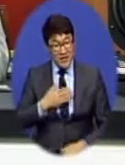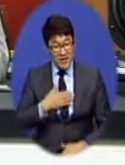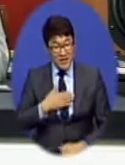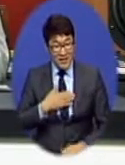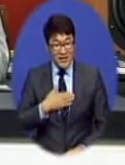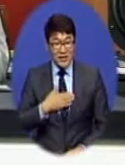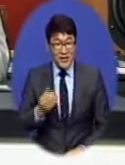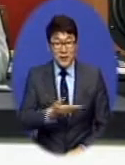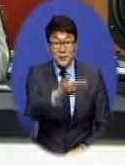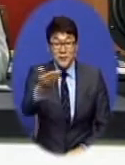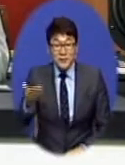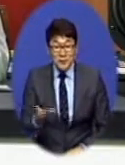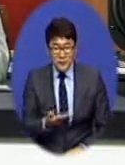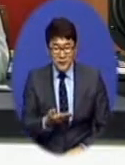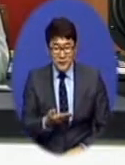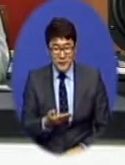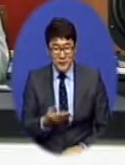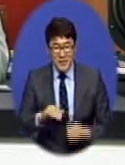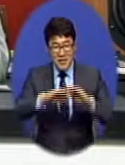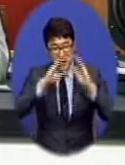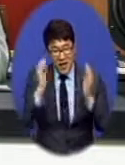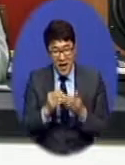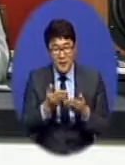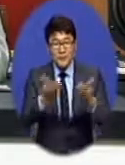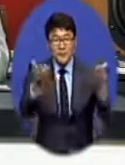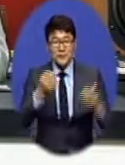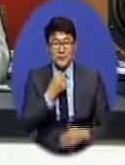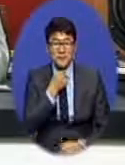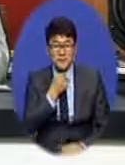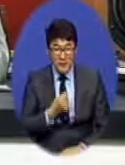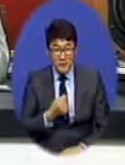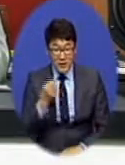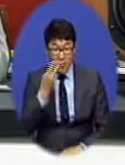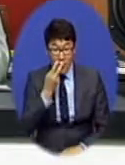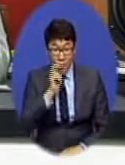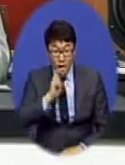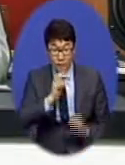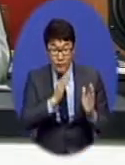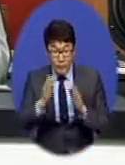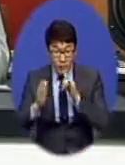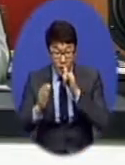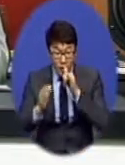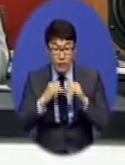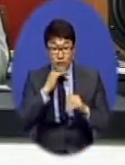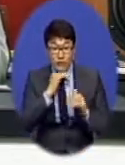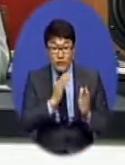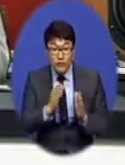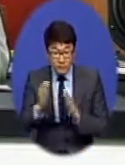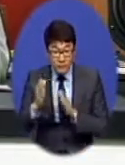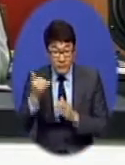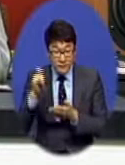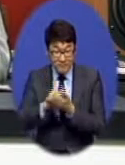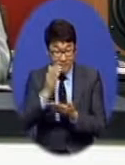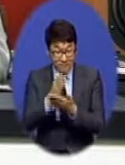저기 시청자분들한테 그렇죠. 모두 돌리고 싶습니다. 네, 네. 오늘 앵콜송 기다리고 잠시 있는 거 준비해 주시고요. 네, 끊지